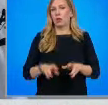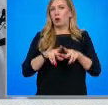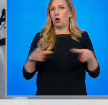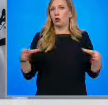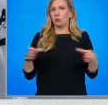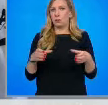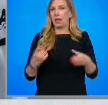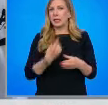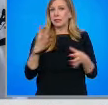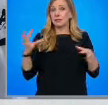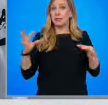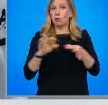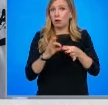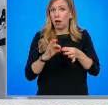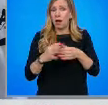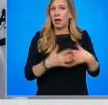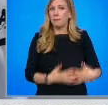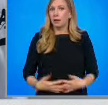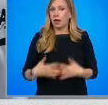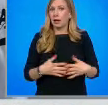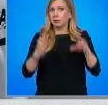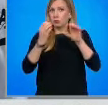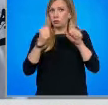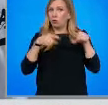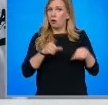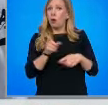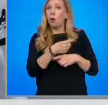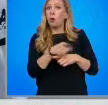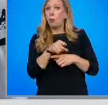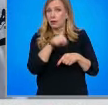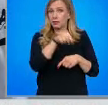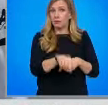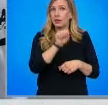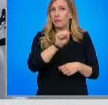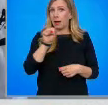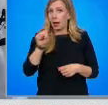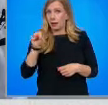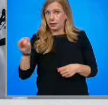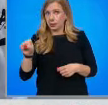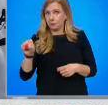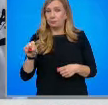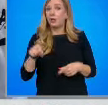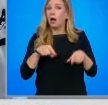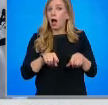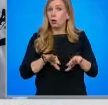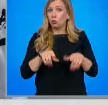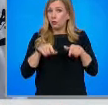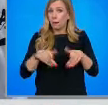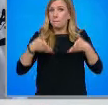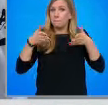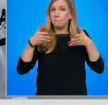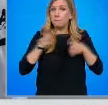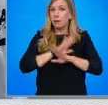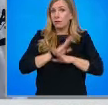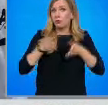му спойка е Американското посолство, което командва партиите вътре в него, с изключение на Възраждане, ако това мъртвородено и